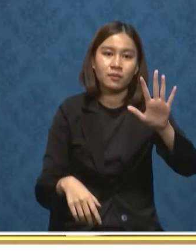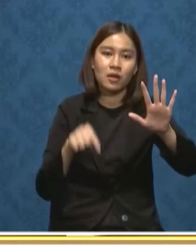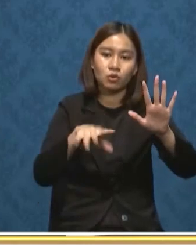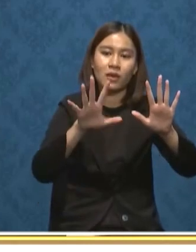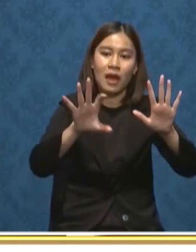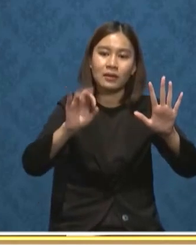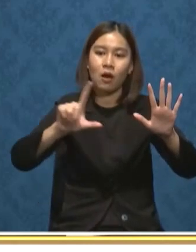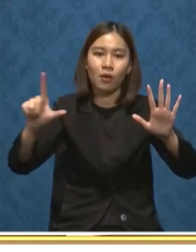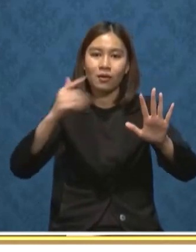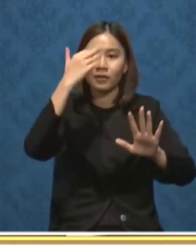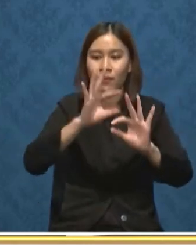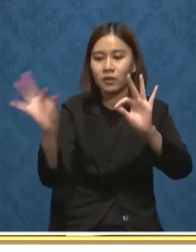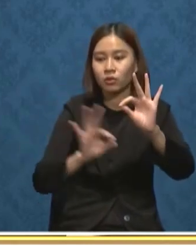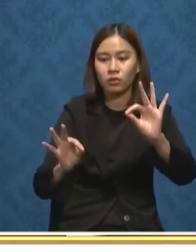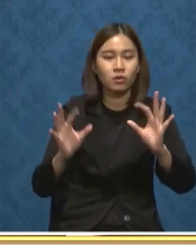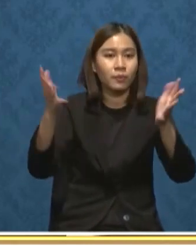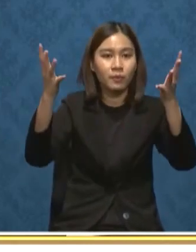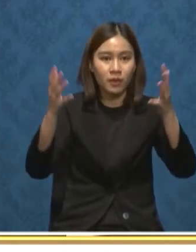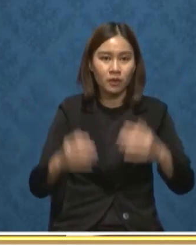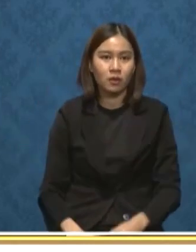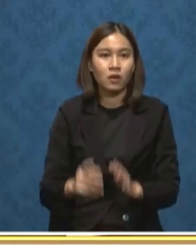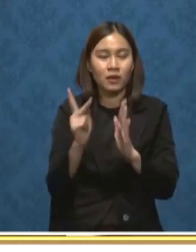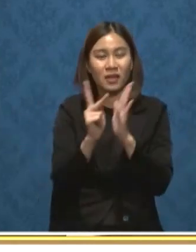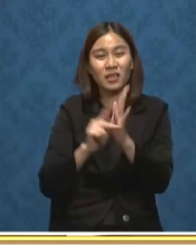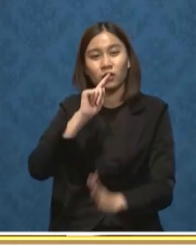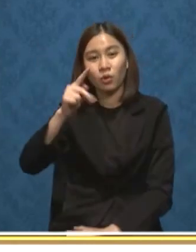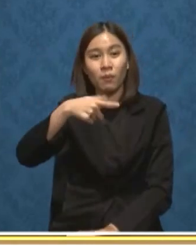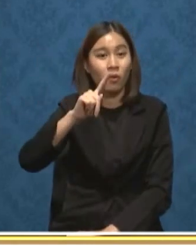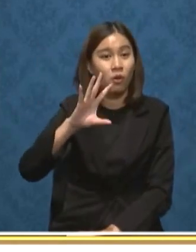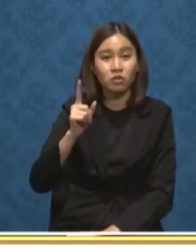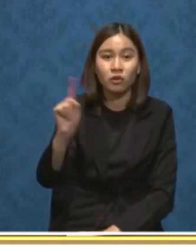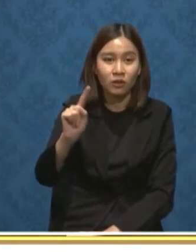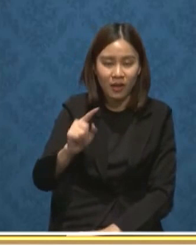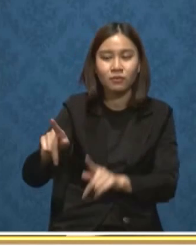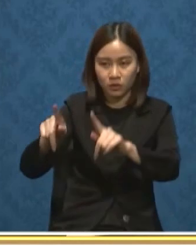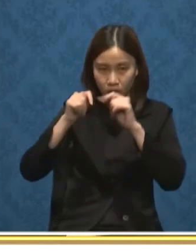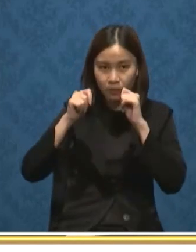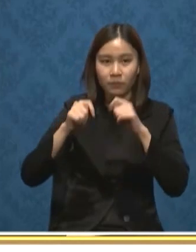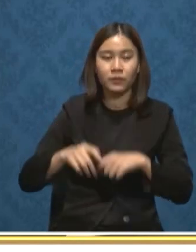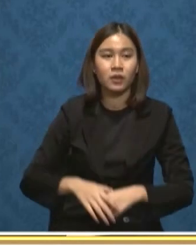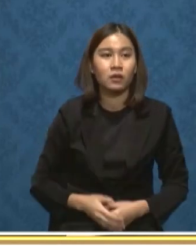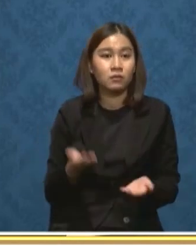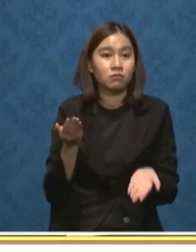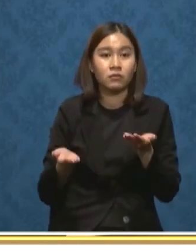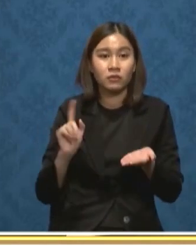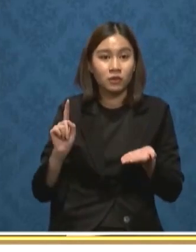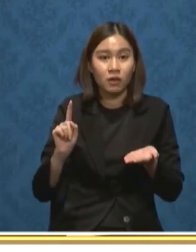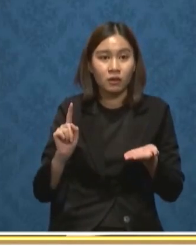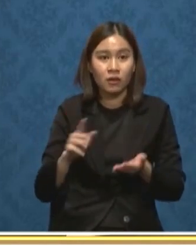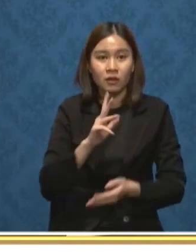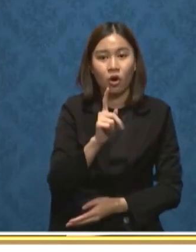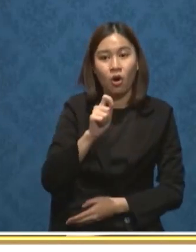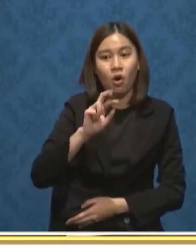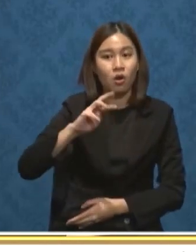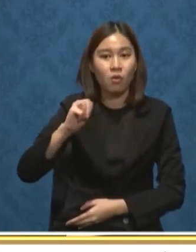ลานบาททำไมไม่รายงใรายงานคดีไปถประประช. ตอนนี้ไปถึไหนแลวช่วยตอบด้วยหรอย่ไรคร พอเหวากอรม